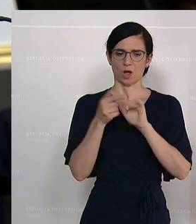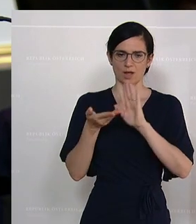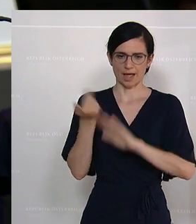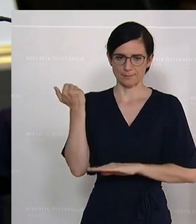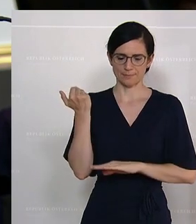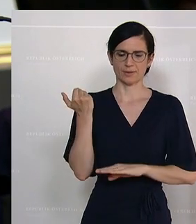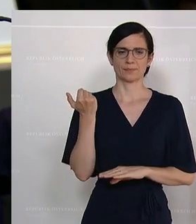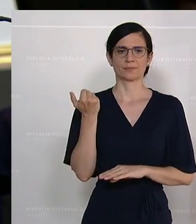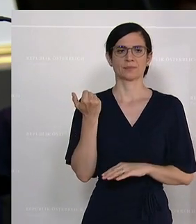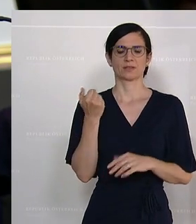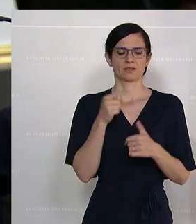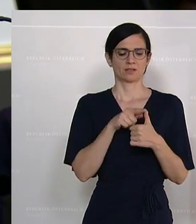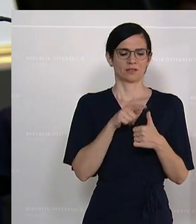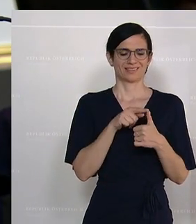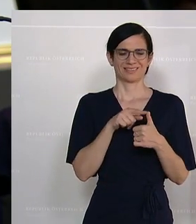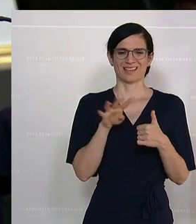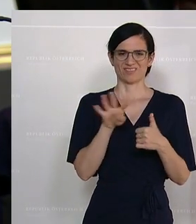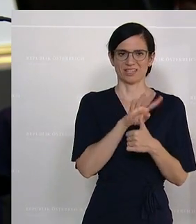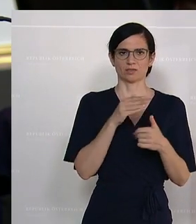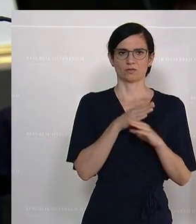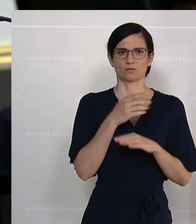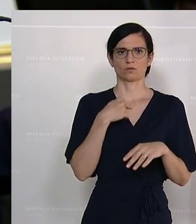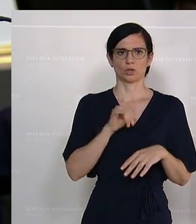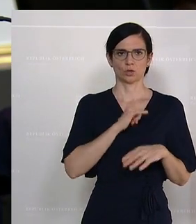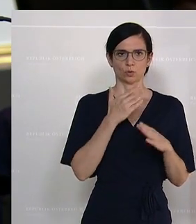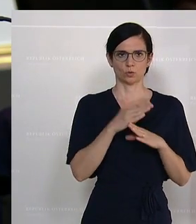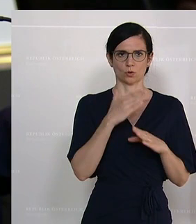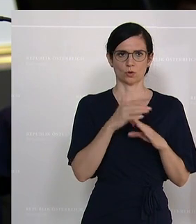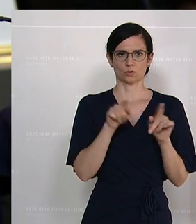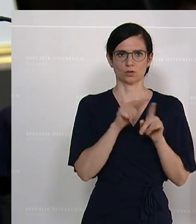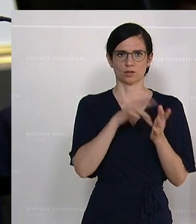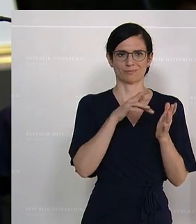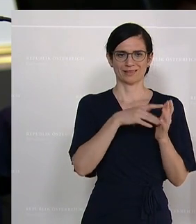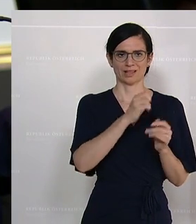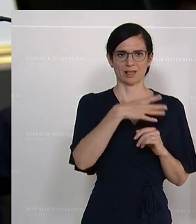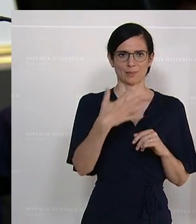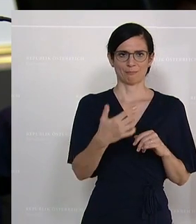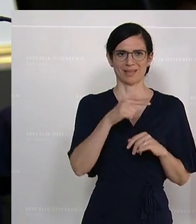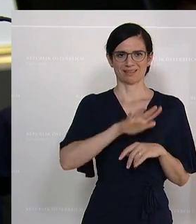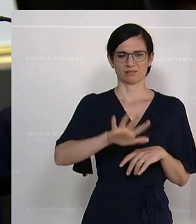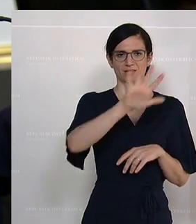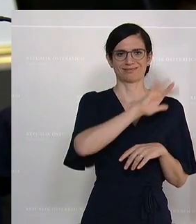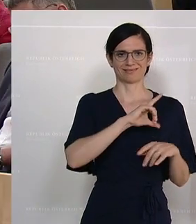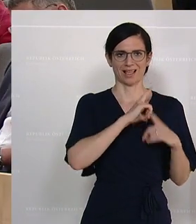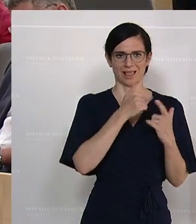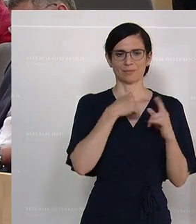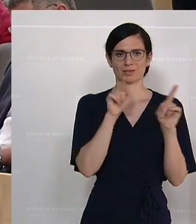im äußersten westen nämlich für jungholz und mittelberg auch jene menschen die in diesen gegenden leben werden erhöhten klima bonus